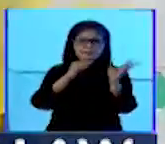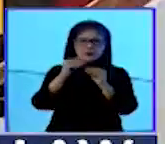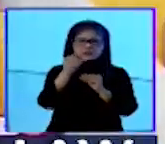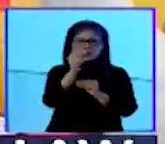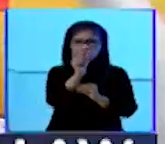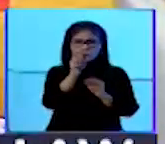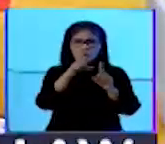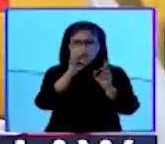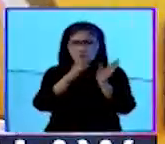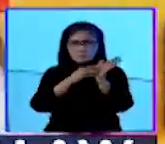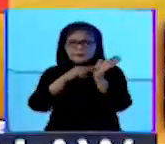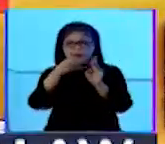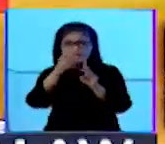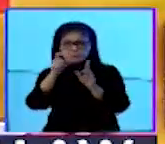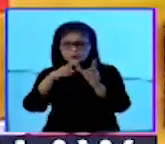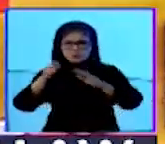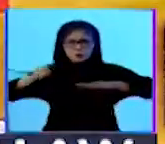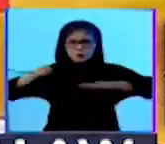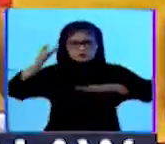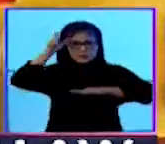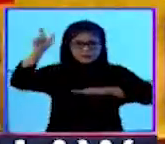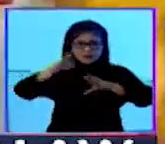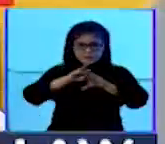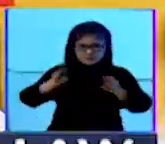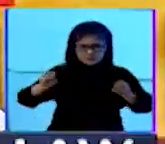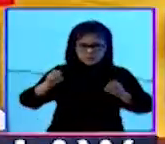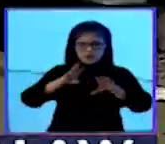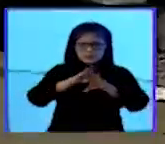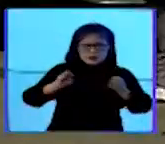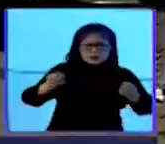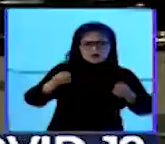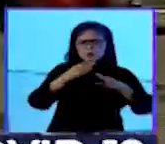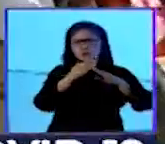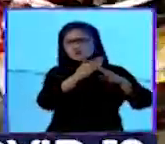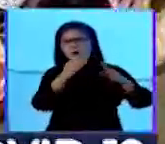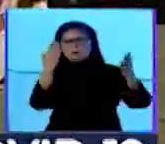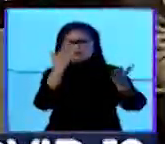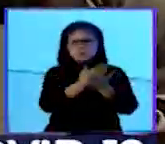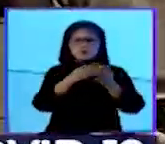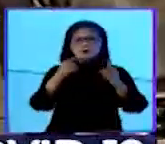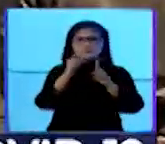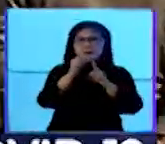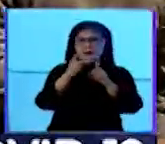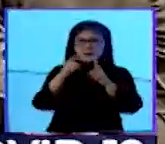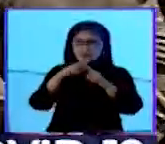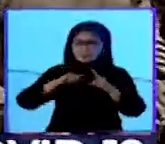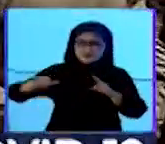COVID-19. Para buruh juga menolak pemutusan hubungan kerja massal selama pandemi COVID-19.